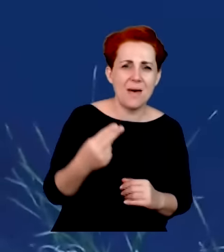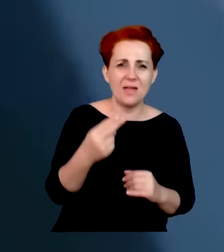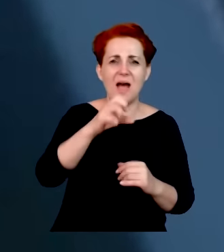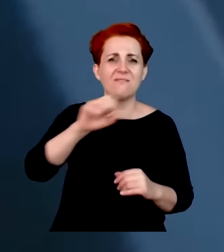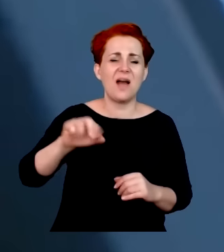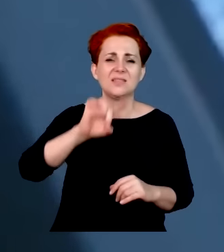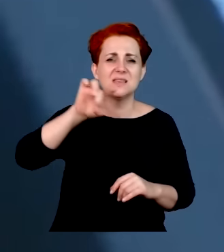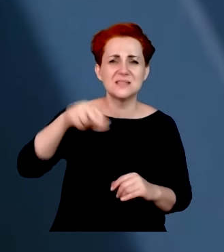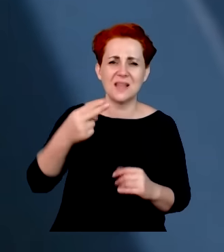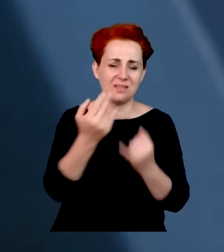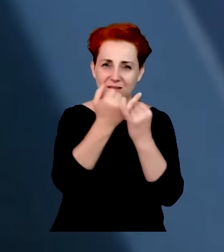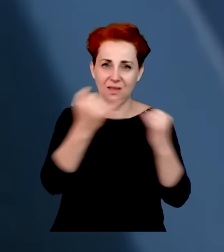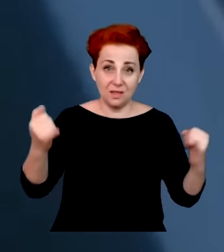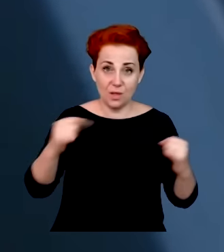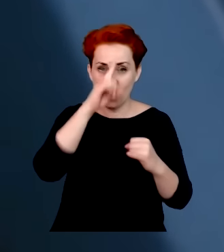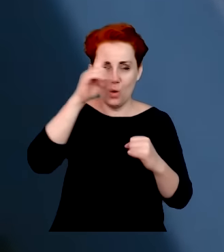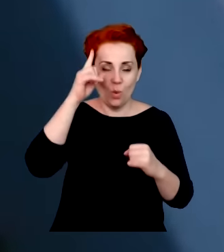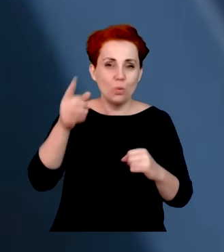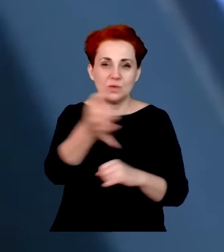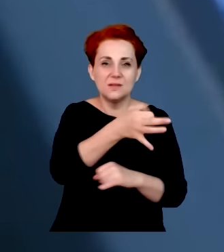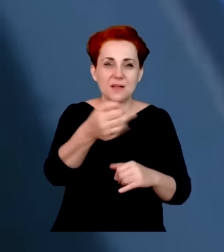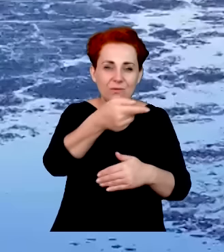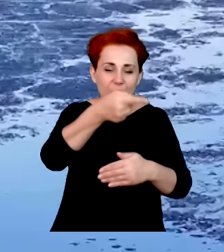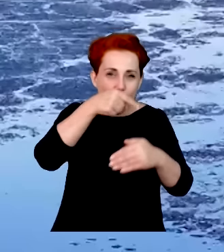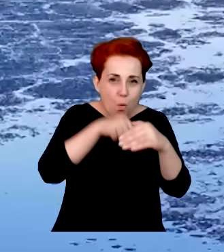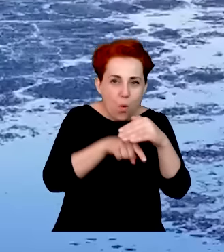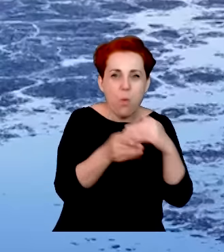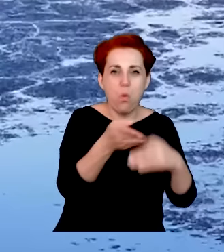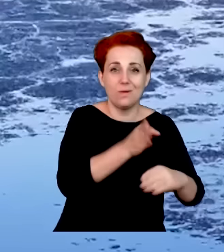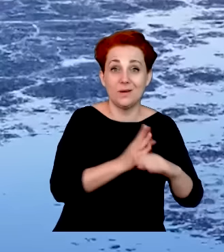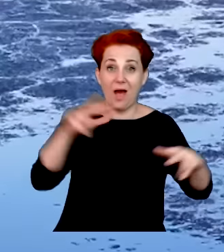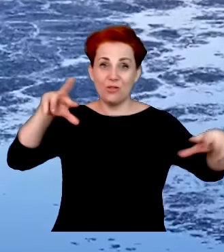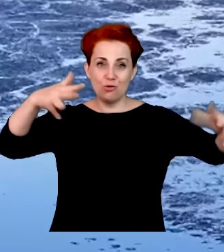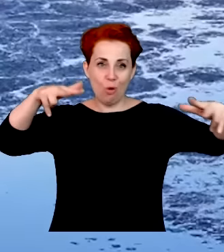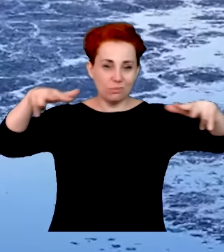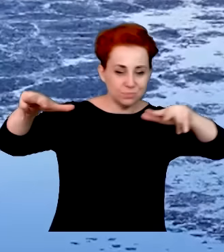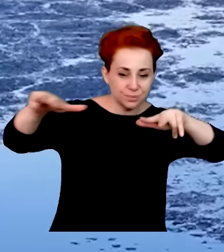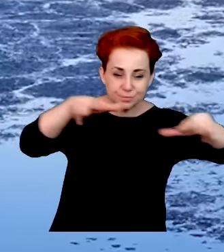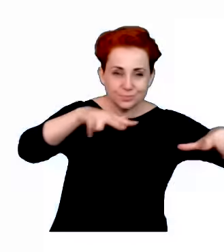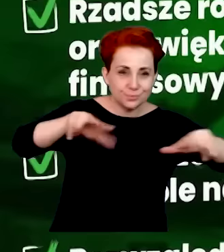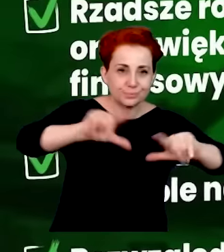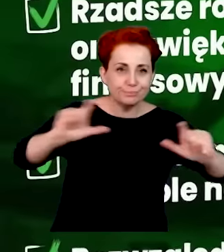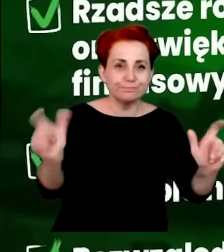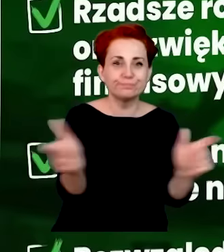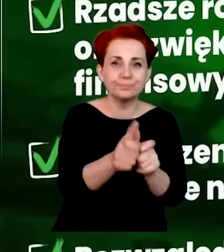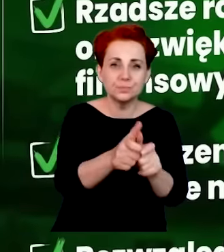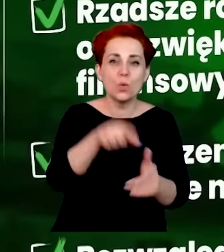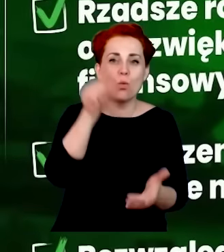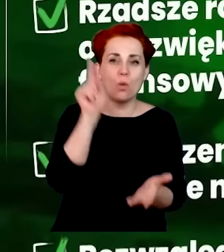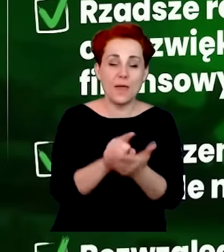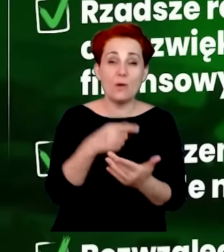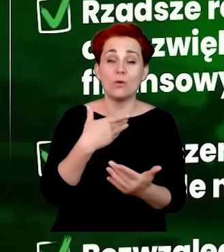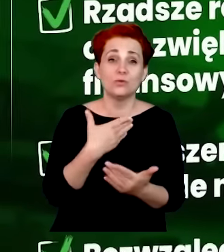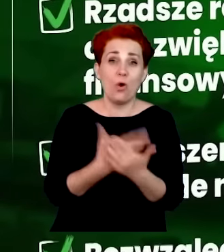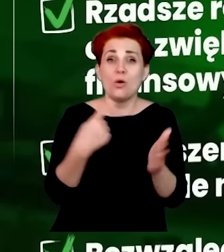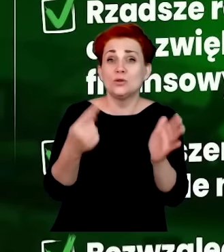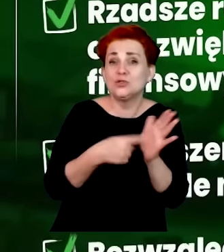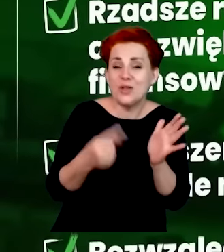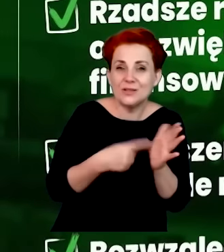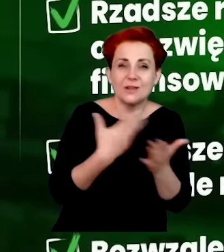stawie. Intruzi zostali zlokalizowani przez drona. Do takich przypadków dochodzi w ostatnich tygodniach coraz częściej. Dlatego Prawo i Sprawiedliwość